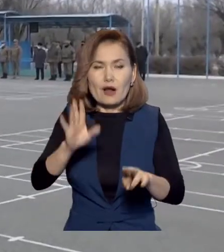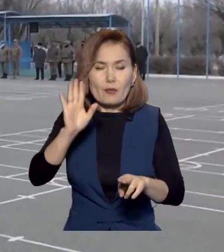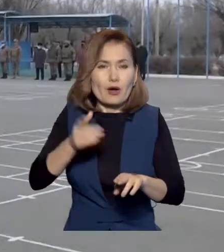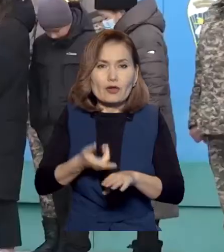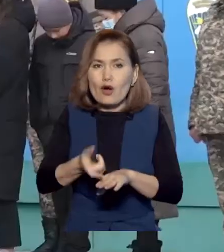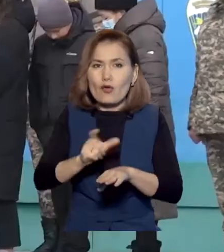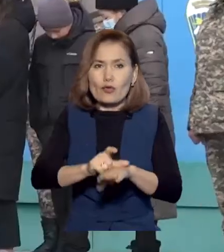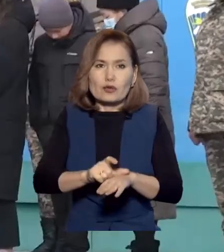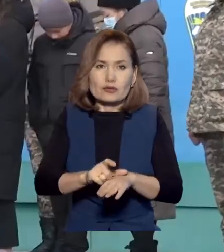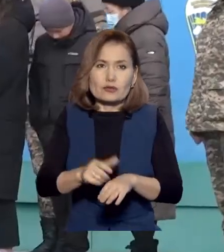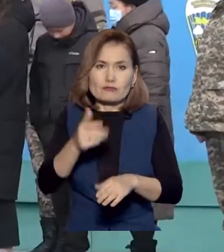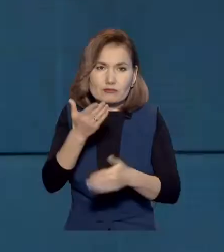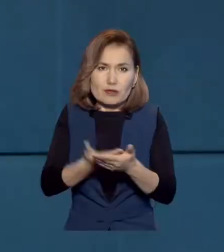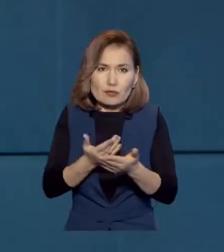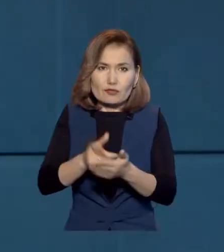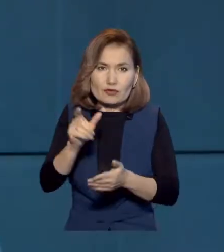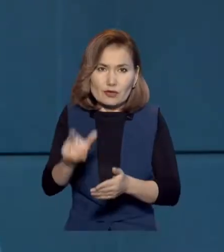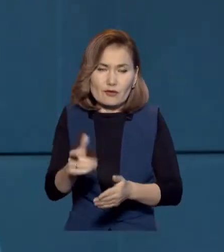үшін үлгі болып қала бермек.